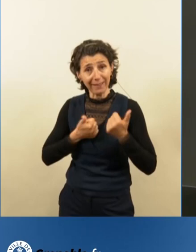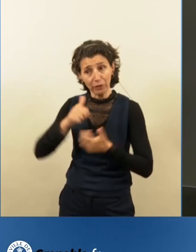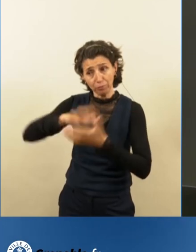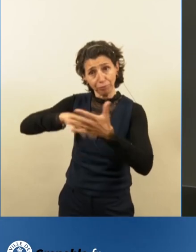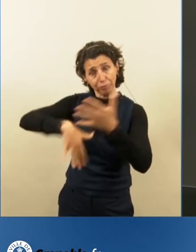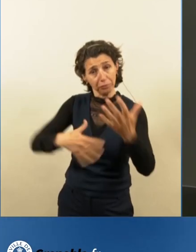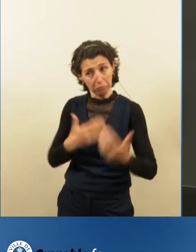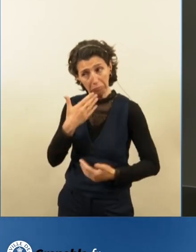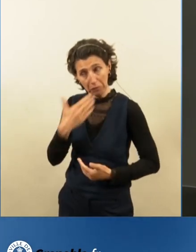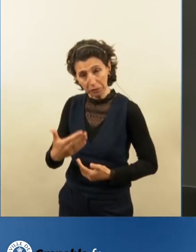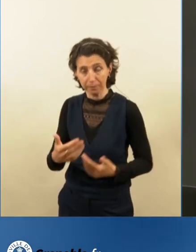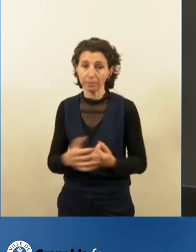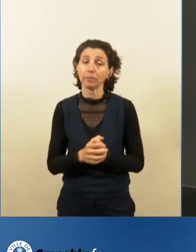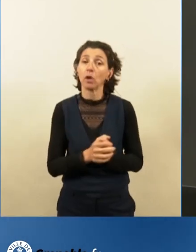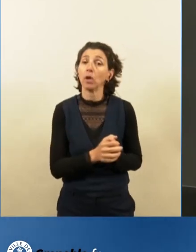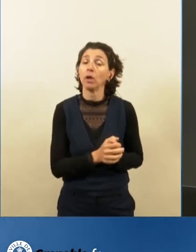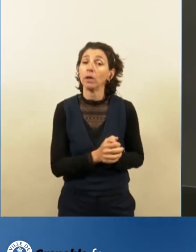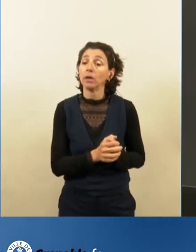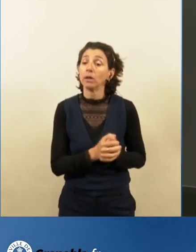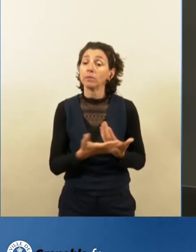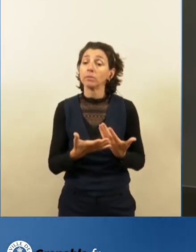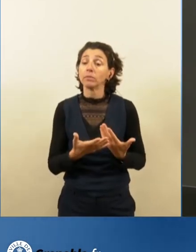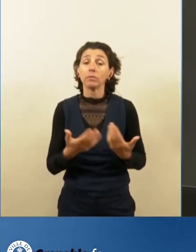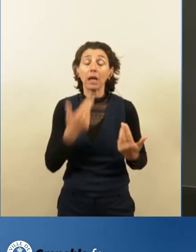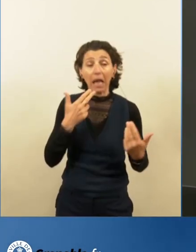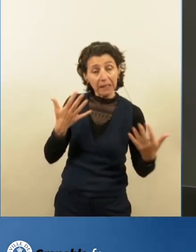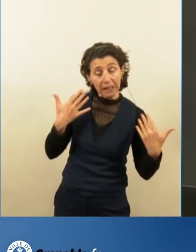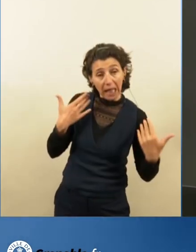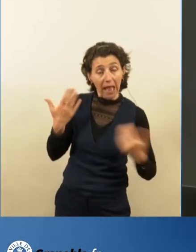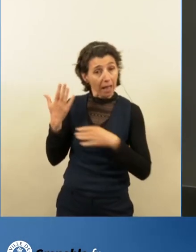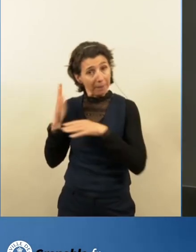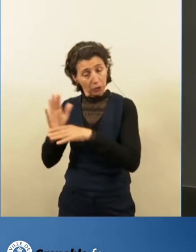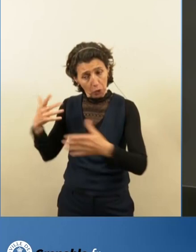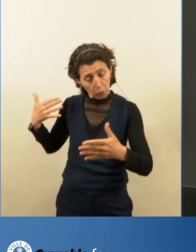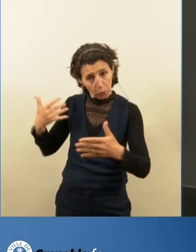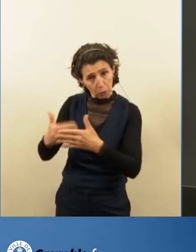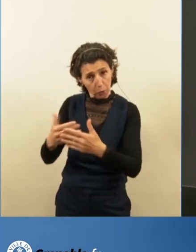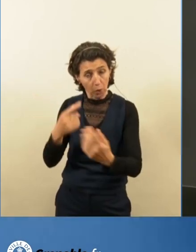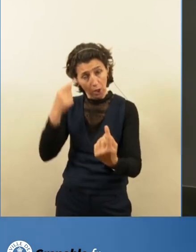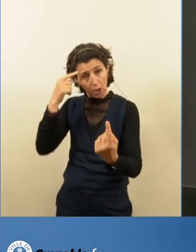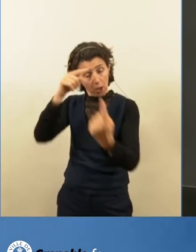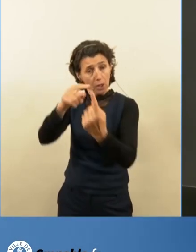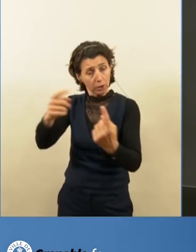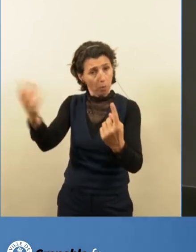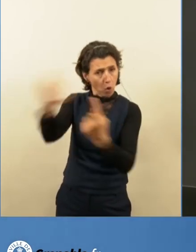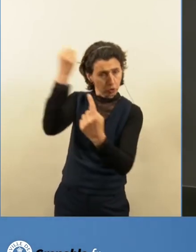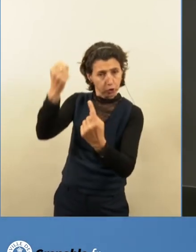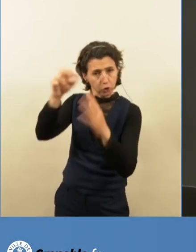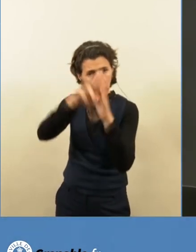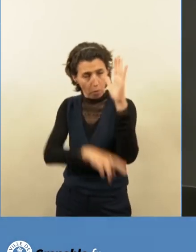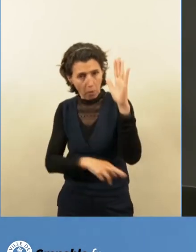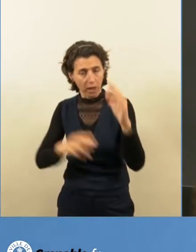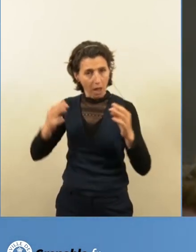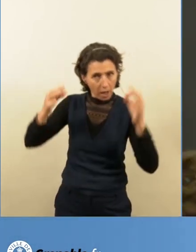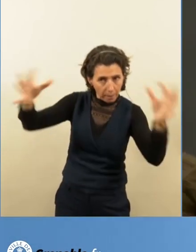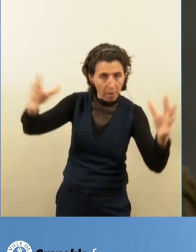la présentation la situation de la qualité de l'air au cœur des enjeux réglementaires des enjeux climatiques de transition énergétique des